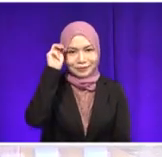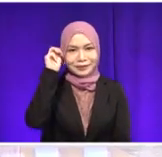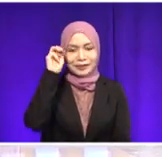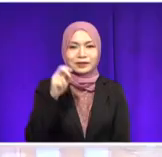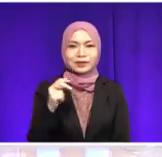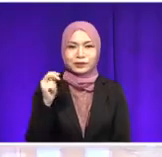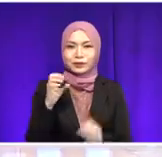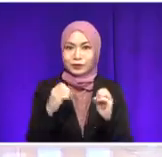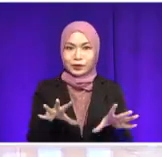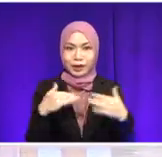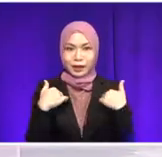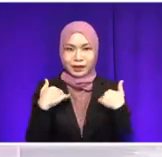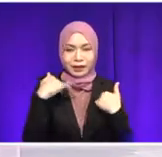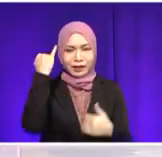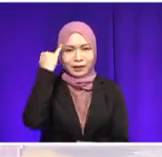ataupun